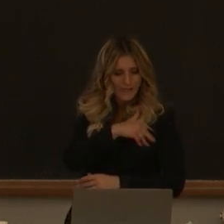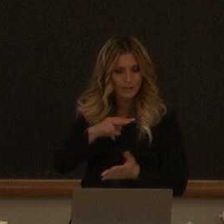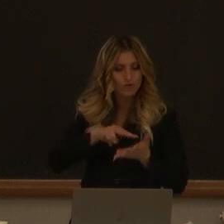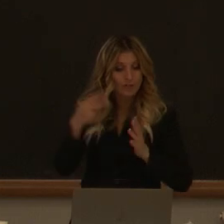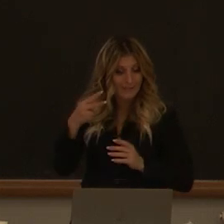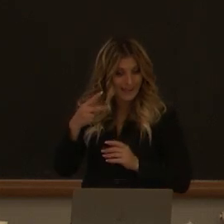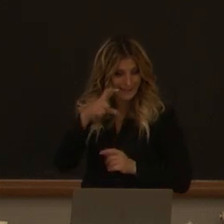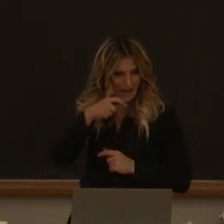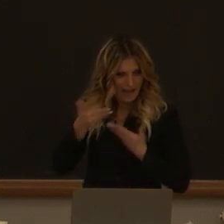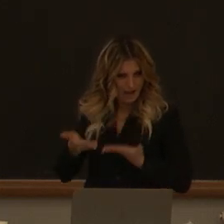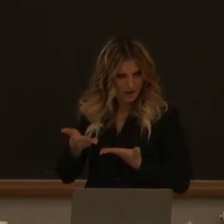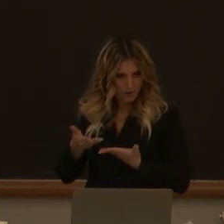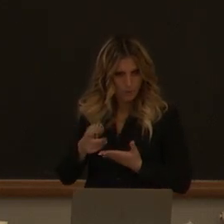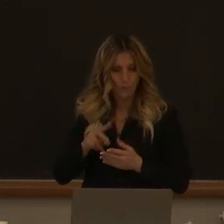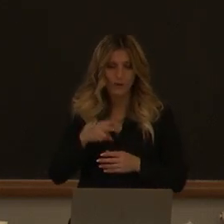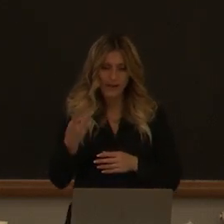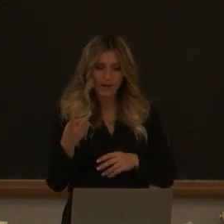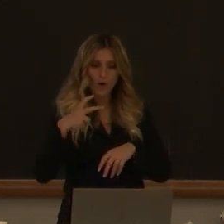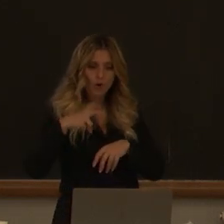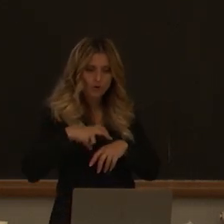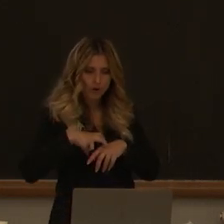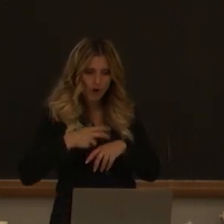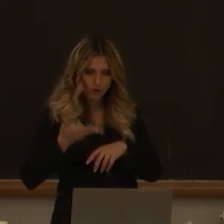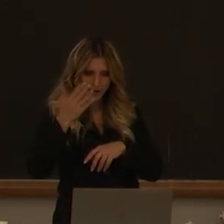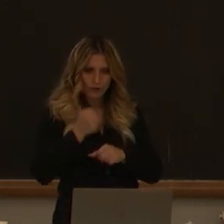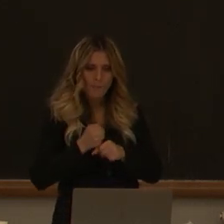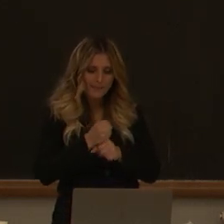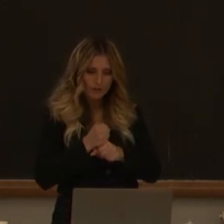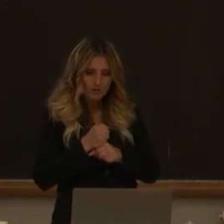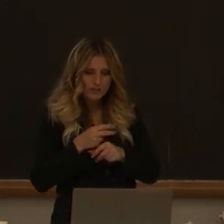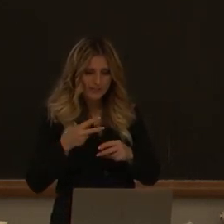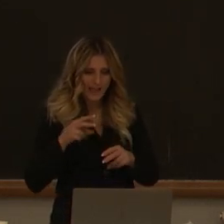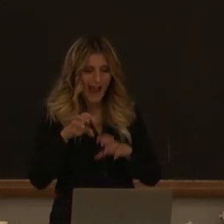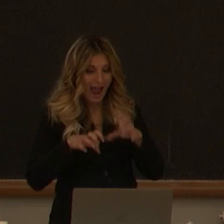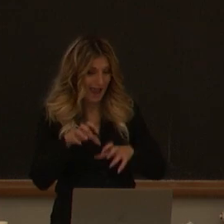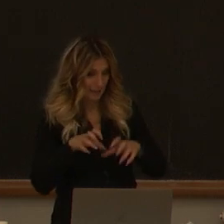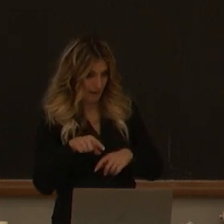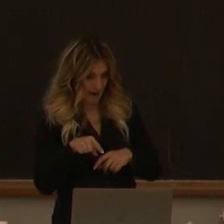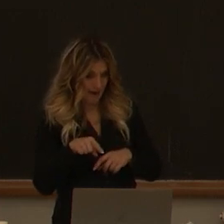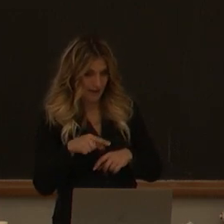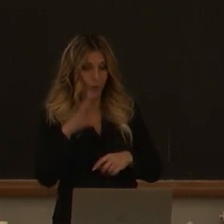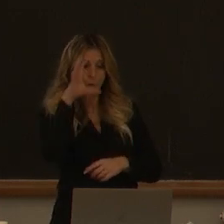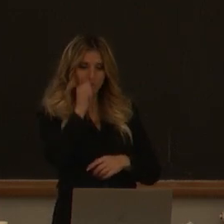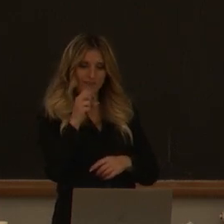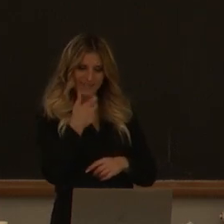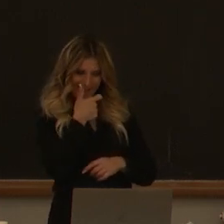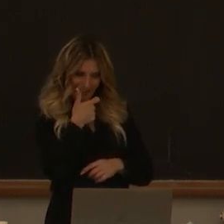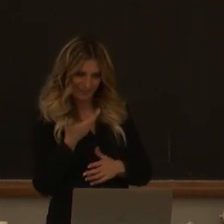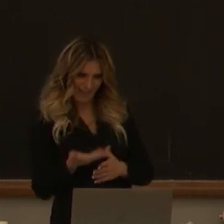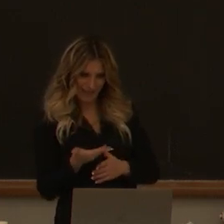ambientale dell'Aquila e da un dottorando in medicina veterinaria dell'Università di Teramo, quindi